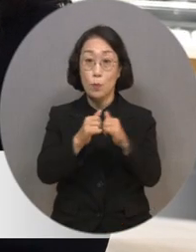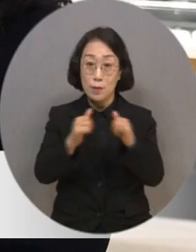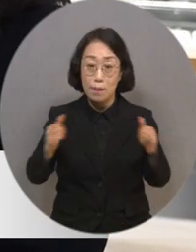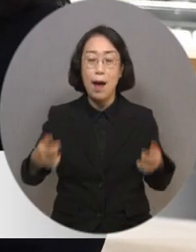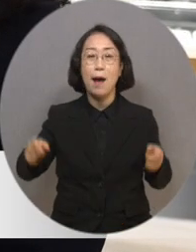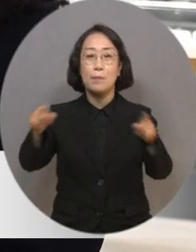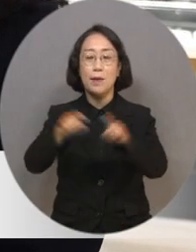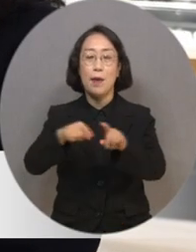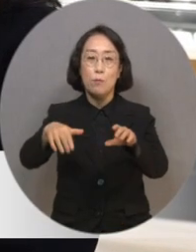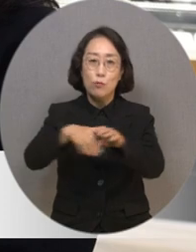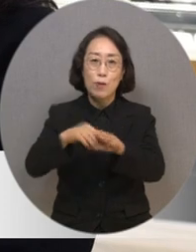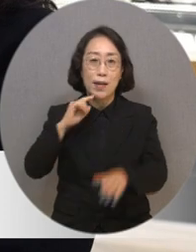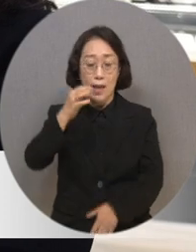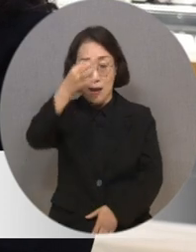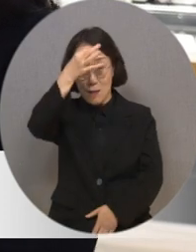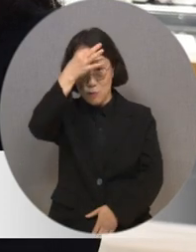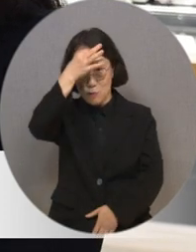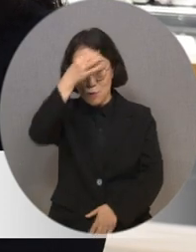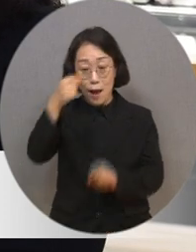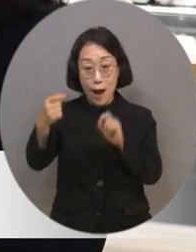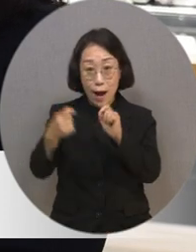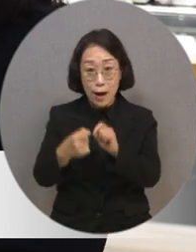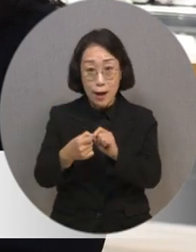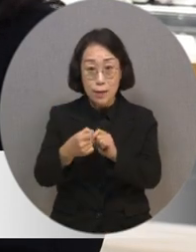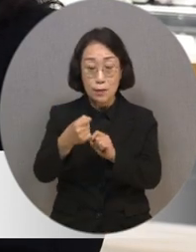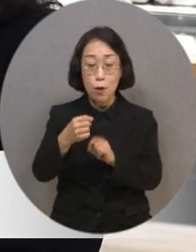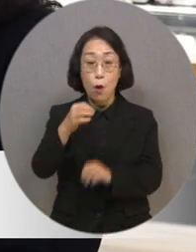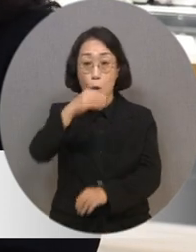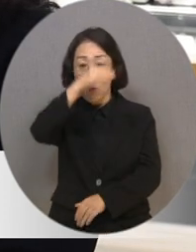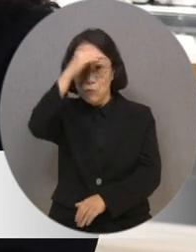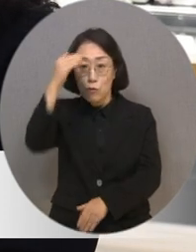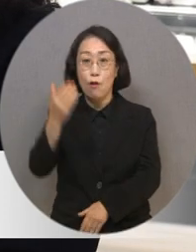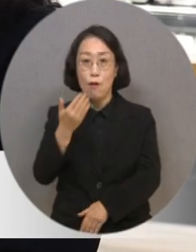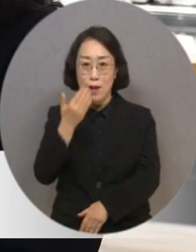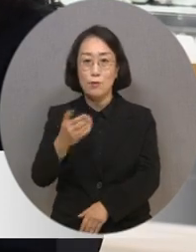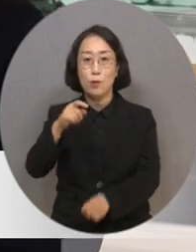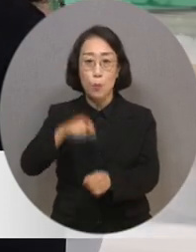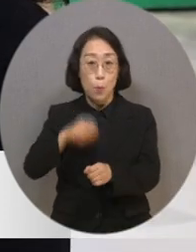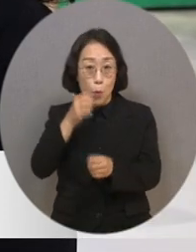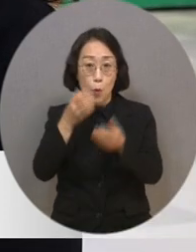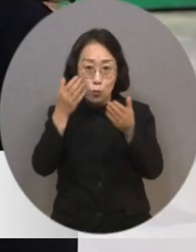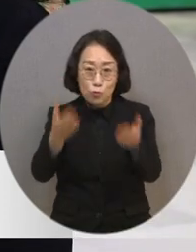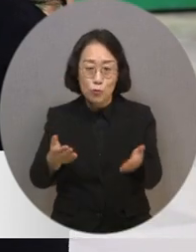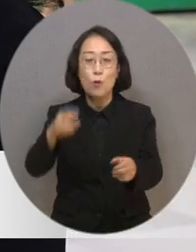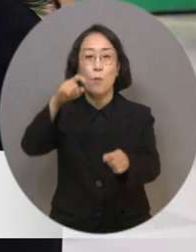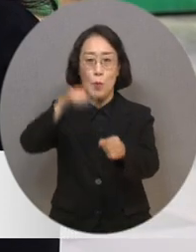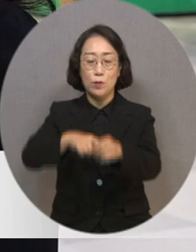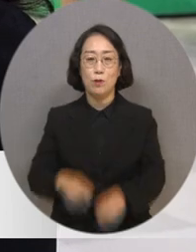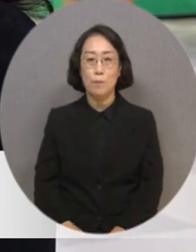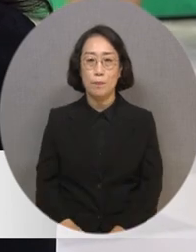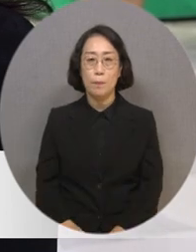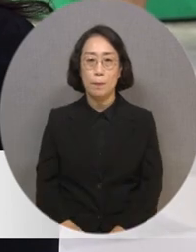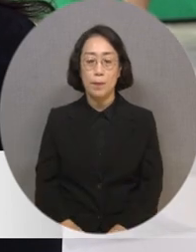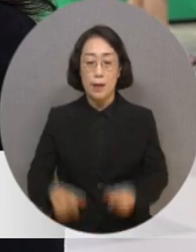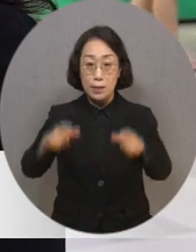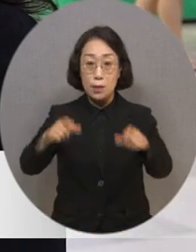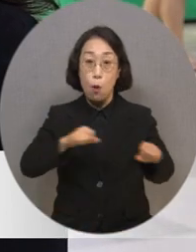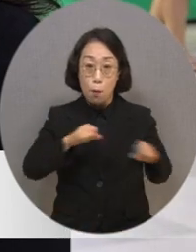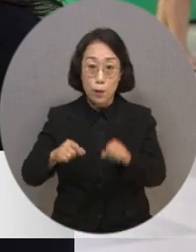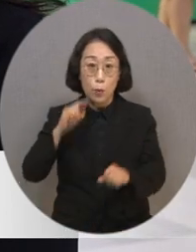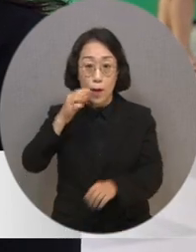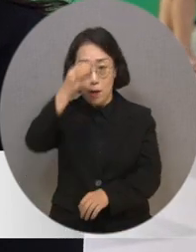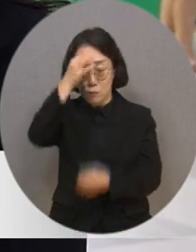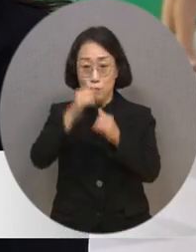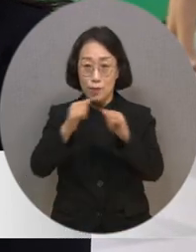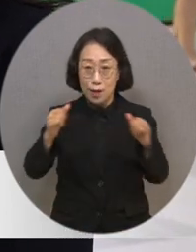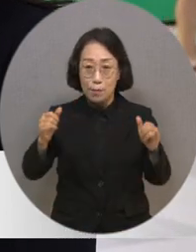즐기는 문화예술을 가까이 하고자 하는 취지로 진행을 하였습니다. 지역 예술인들과 같이 준비하는 기간